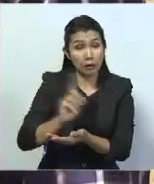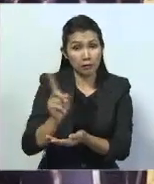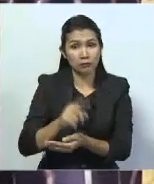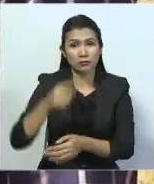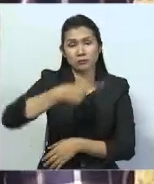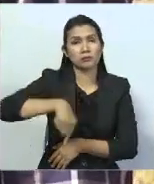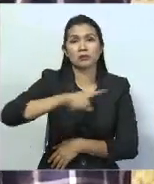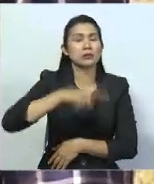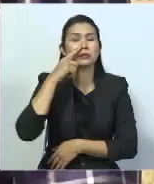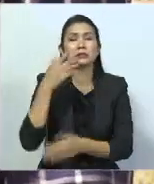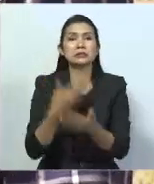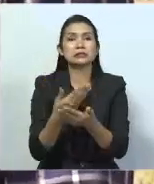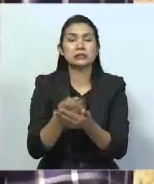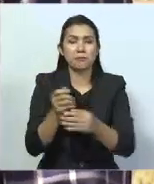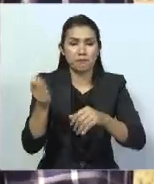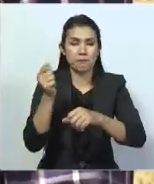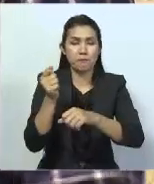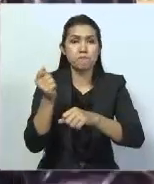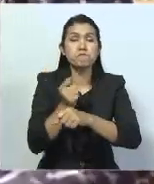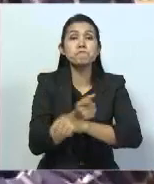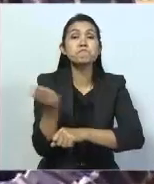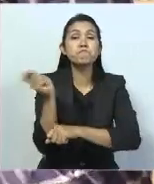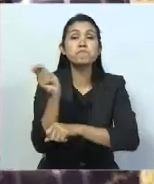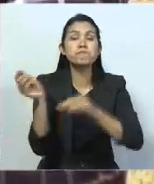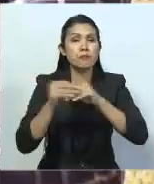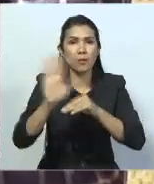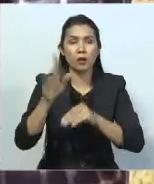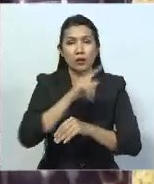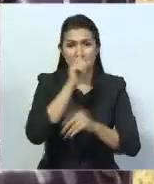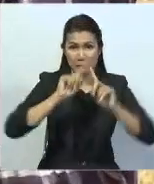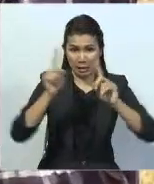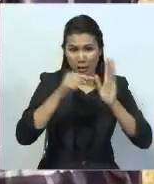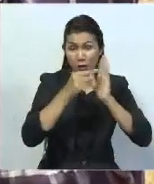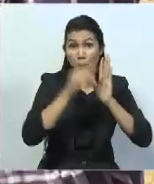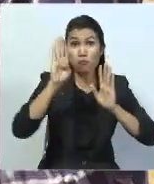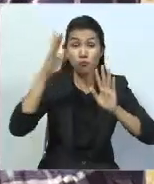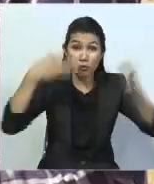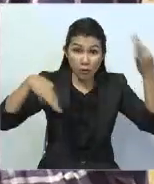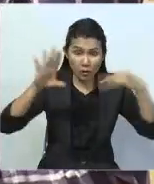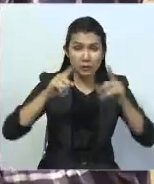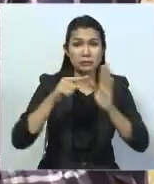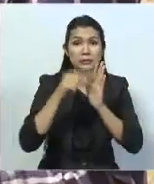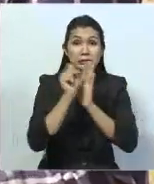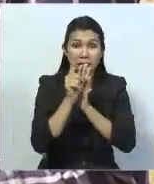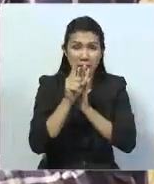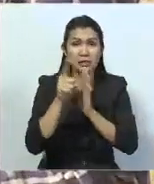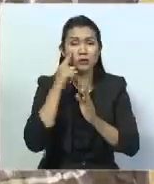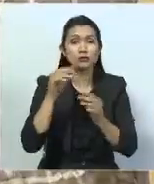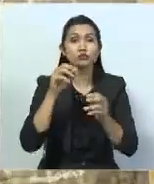ที่ตรงนี้ไม่เสีย ตรงน ี้ไม่เสียแต่ที่ไปเสียอยู่คือบุรีรัมย์ศรีสะเกษสุรินทร์น